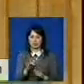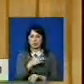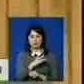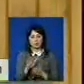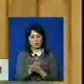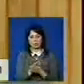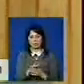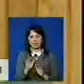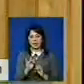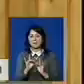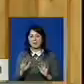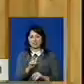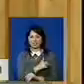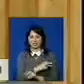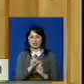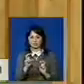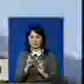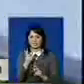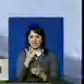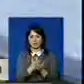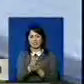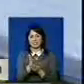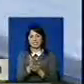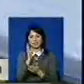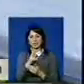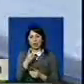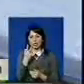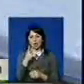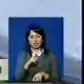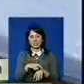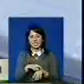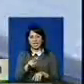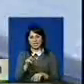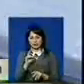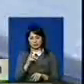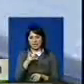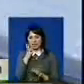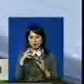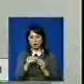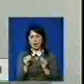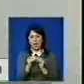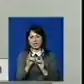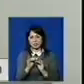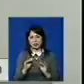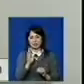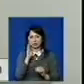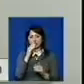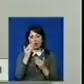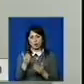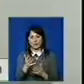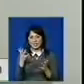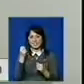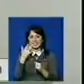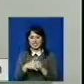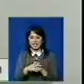იქნება. ბავშთა ჰოსპისი სამ ძირითადი მიმართულებით იმუშავებს: 24 საათიანი მომსახურება ერთდროულად 10 ბავშვისა და მშობლისთვის, დღის